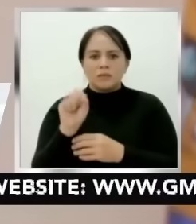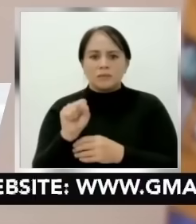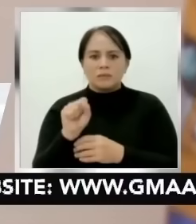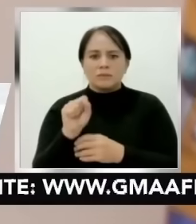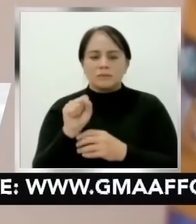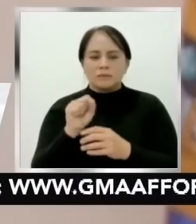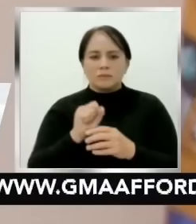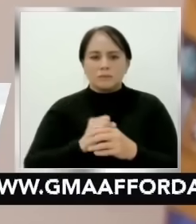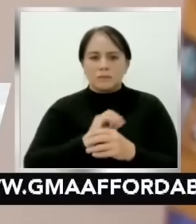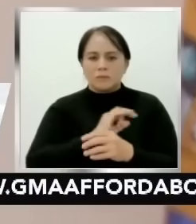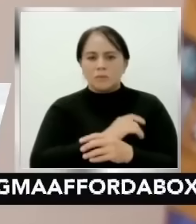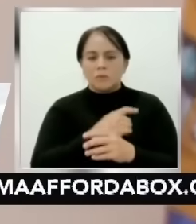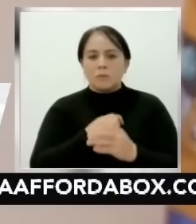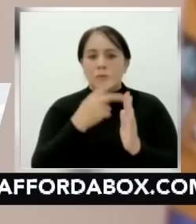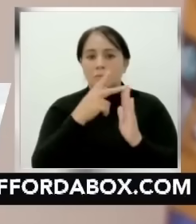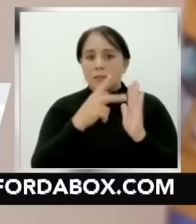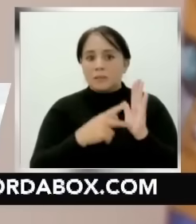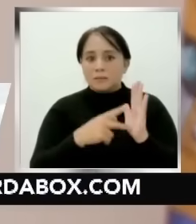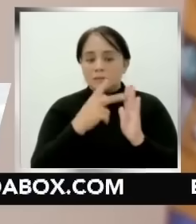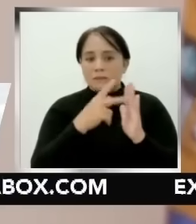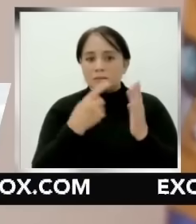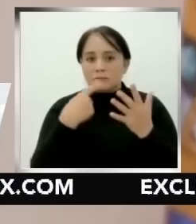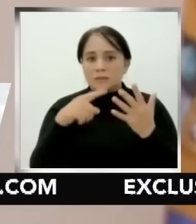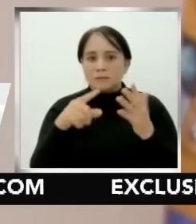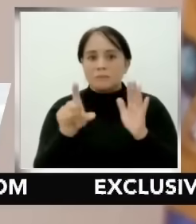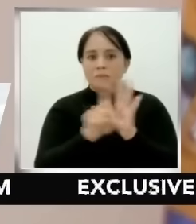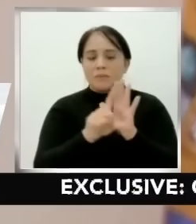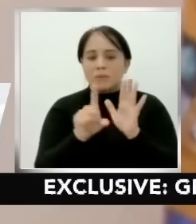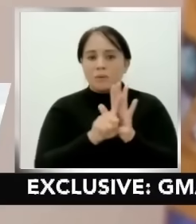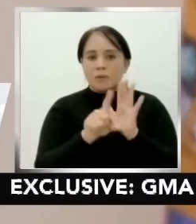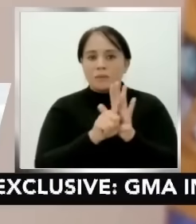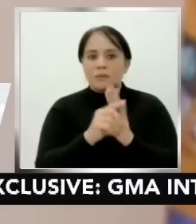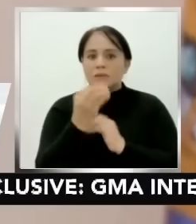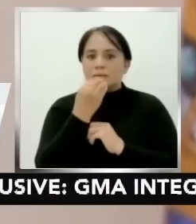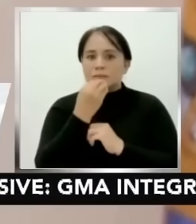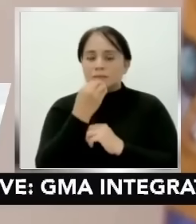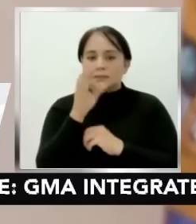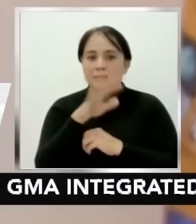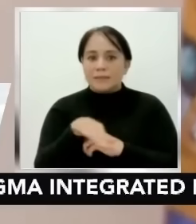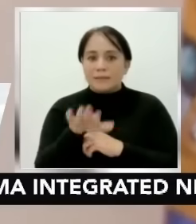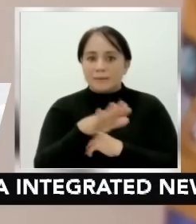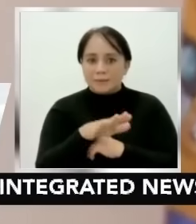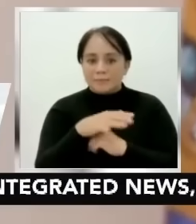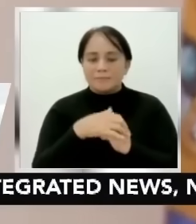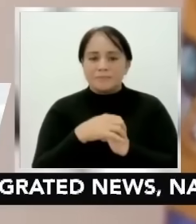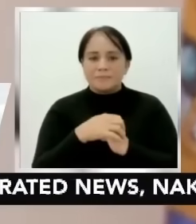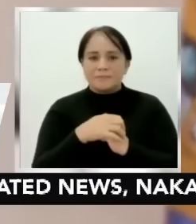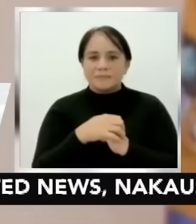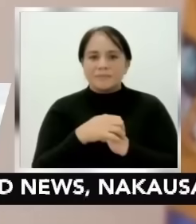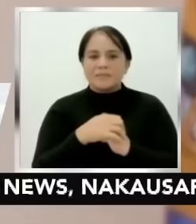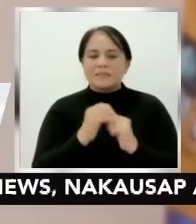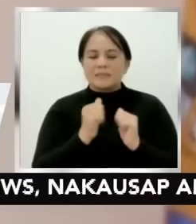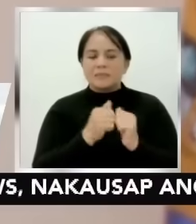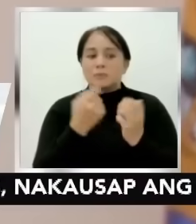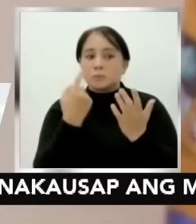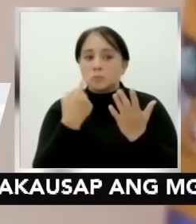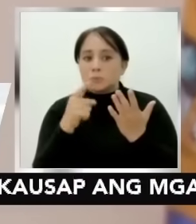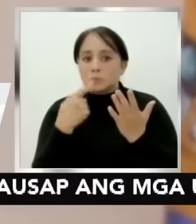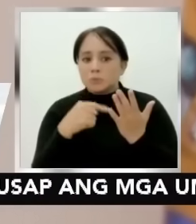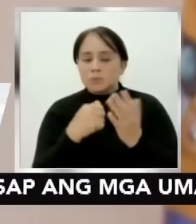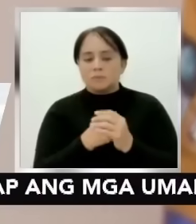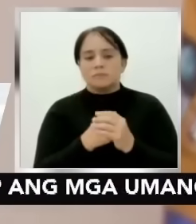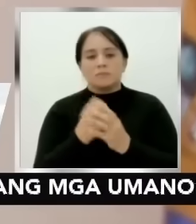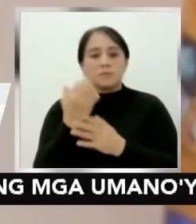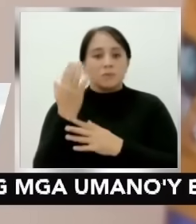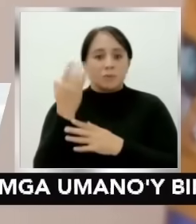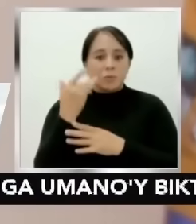aming policy po, dun sa checkpoint, bawal po ang kumain dun sa area. So yun po ang tinitignan din natin, isa din po sa kailangan